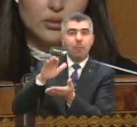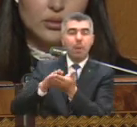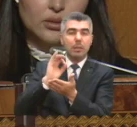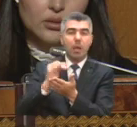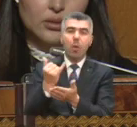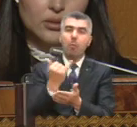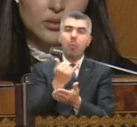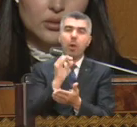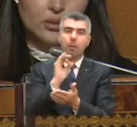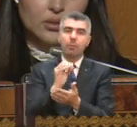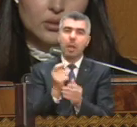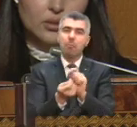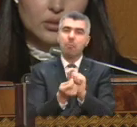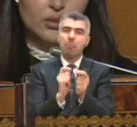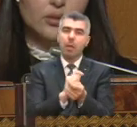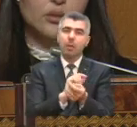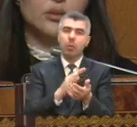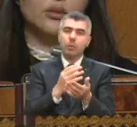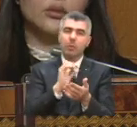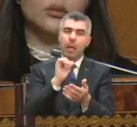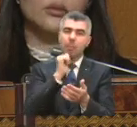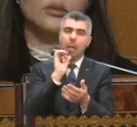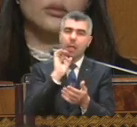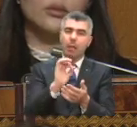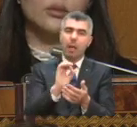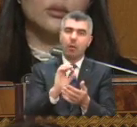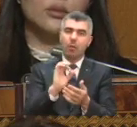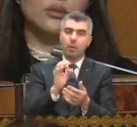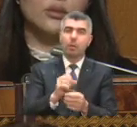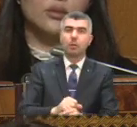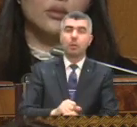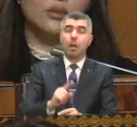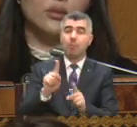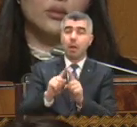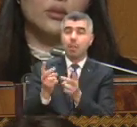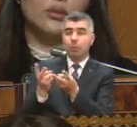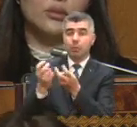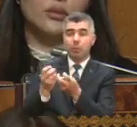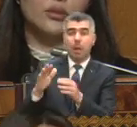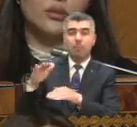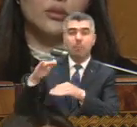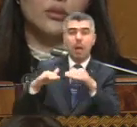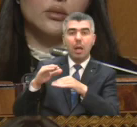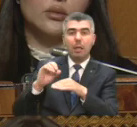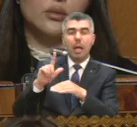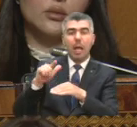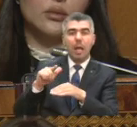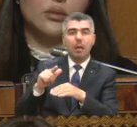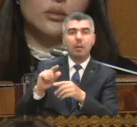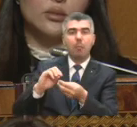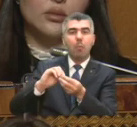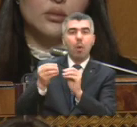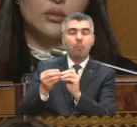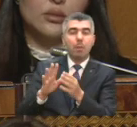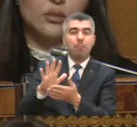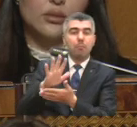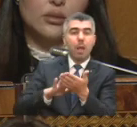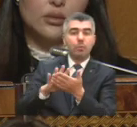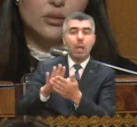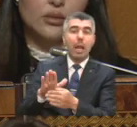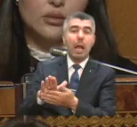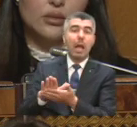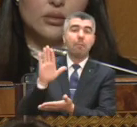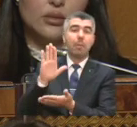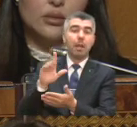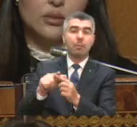مهما فيما يخص توفير المياه غير التقليدية، لكن محطة تحلية مياه البحر تثير مخاوف الخبراء والمهتمين